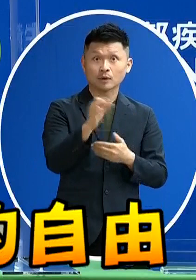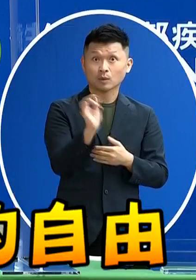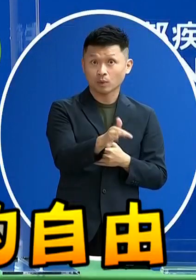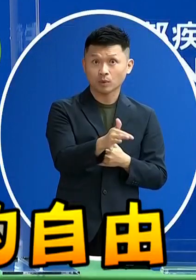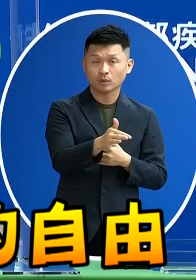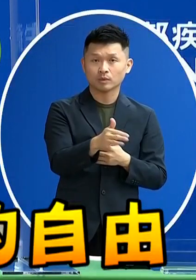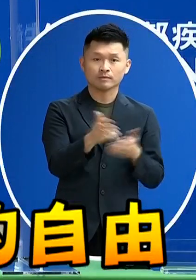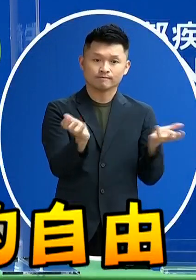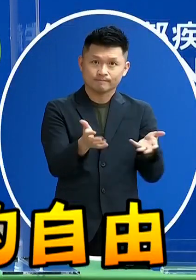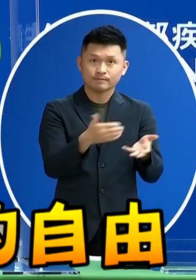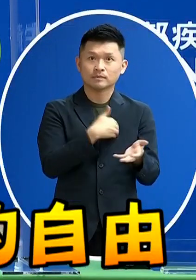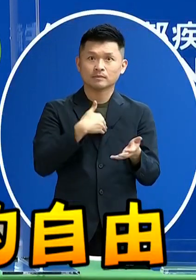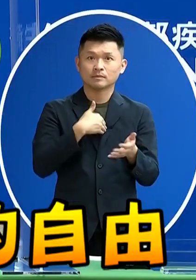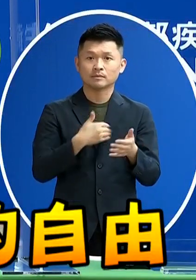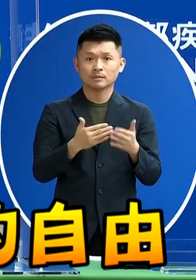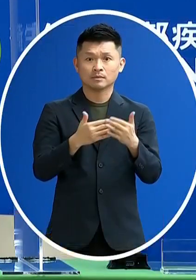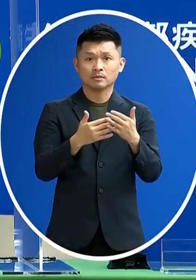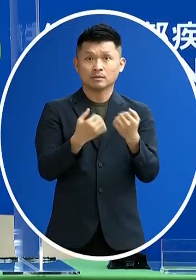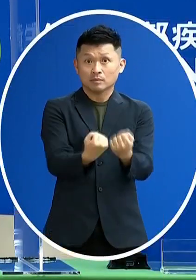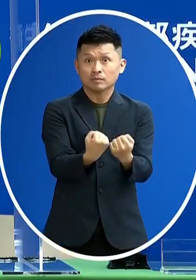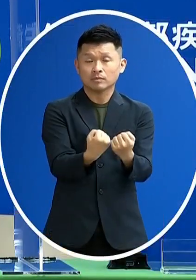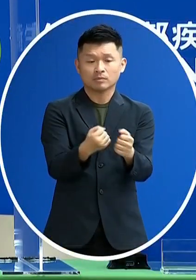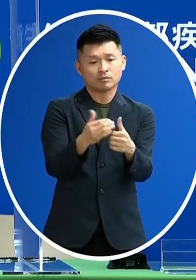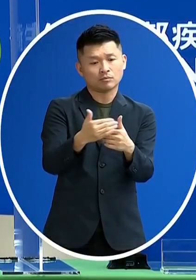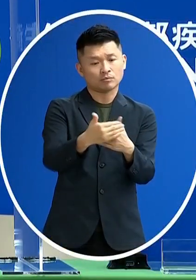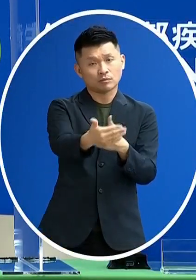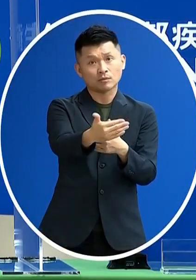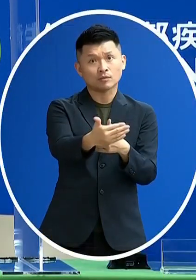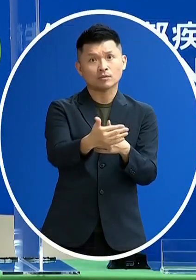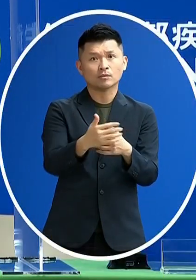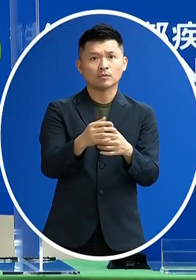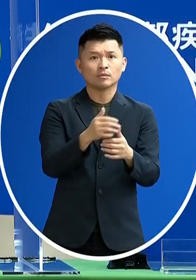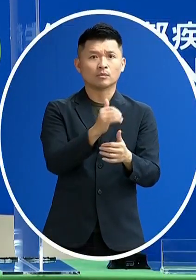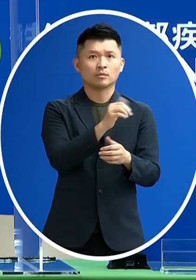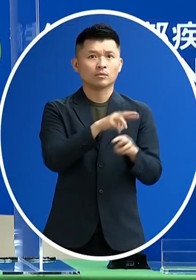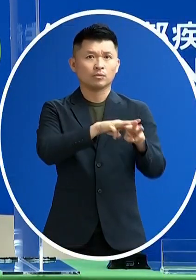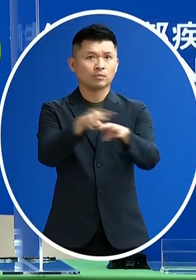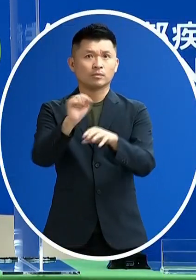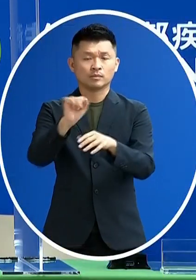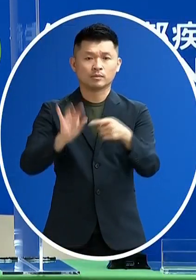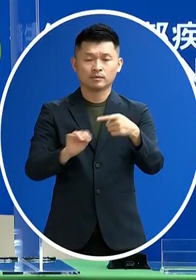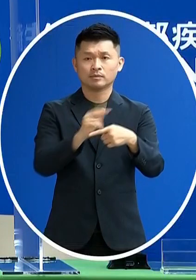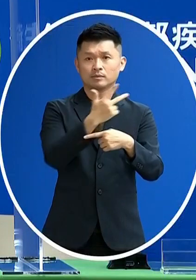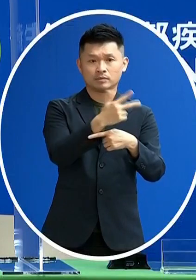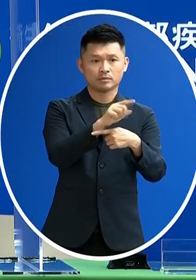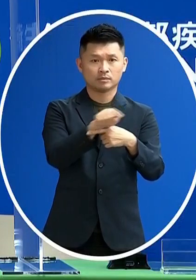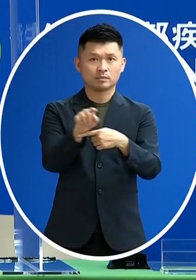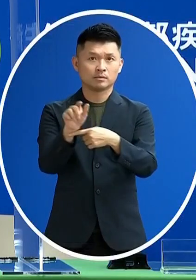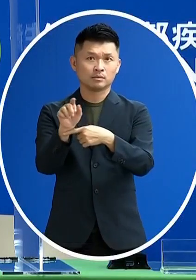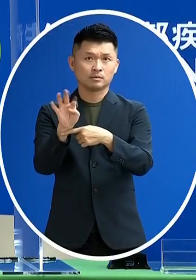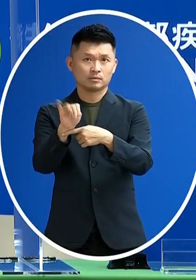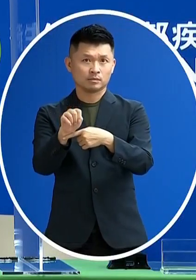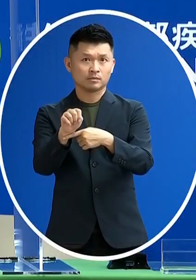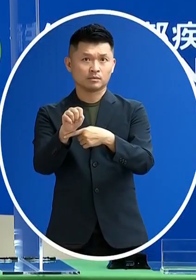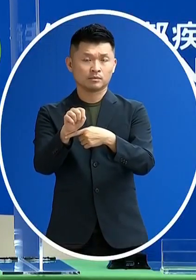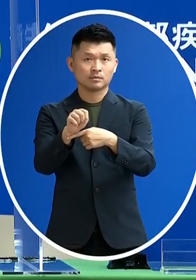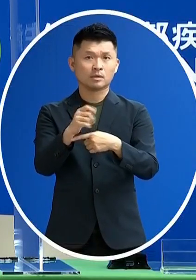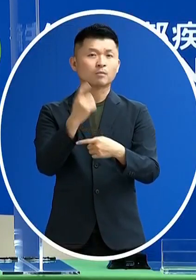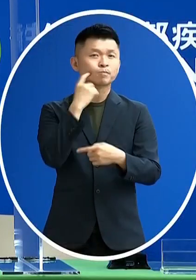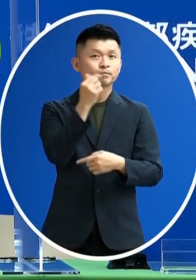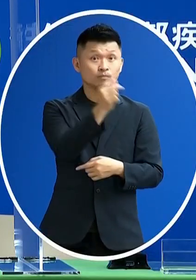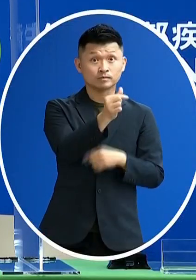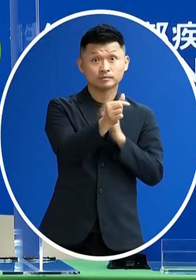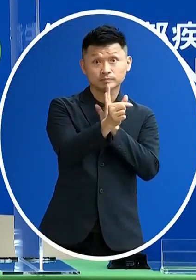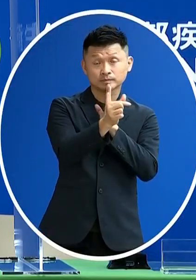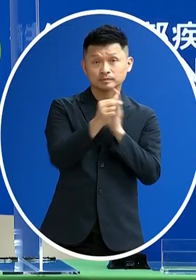你限制了人身的自由，这里面会有7%到15%的人是伪阳性，好，那事后在法律